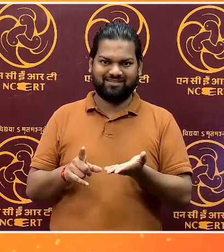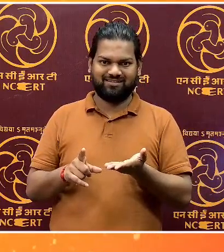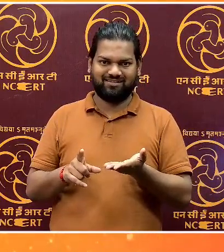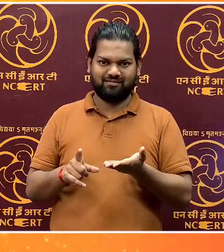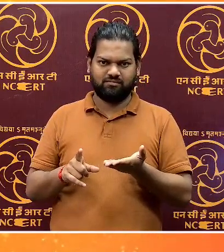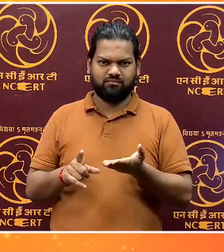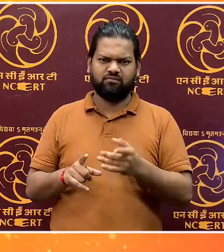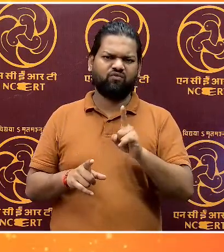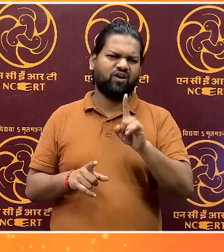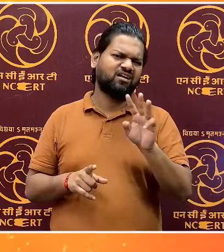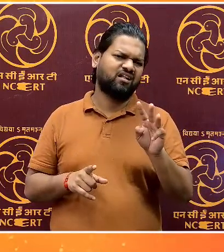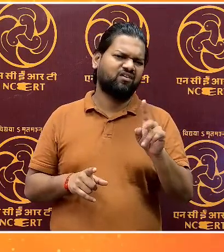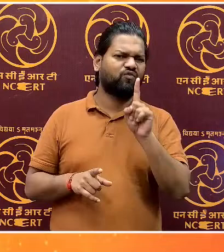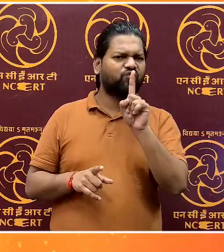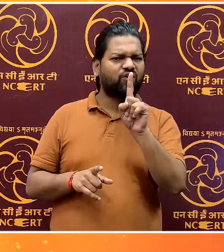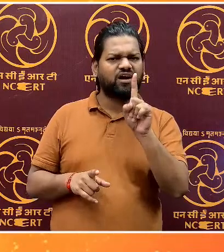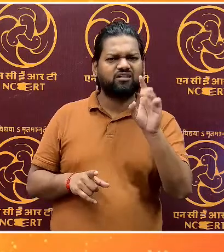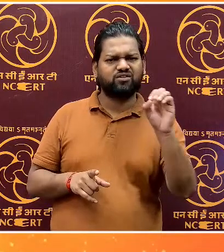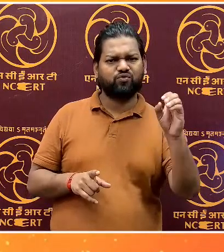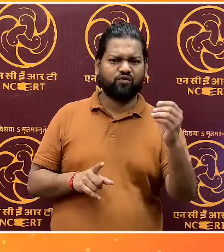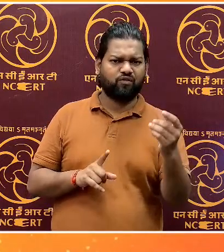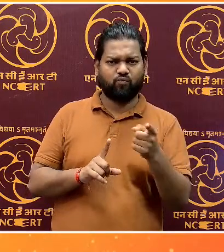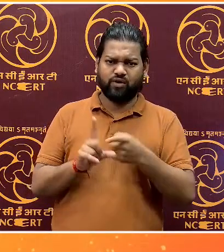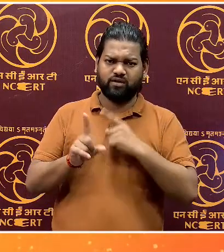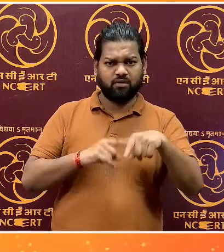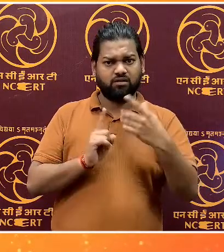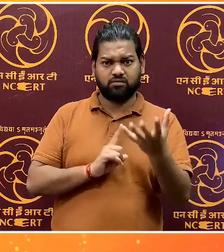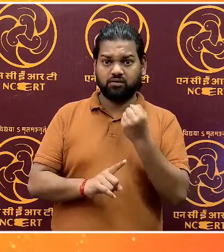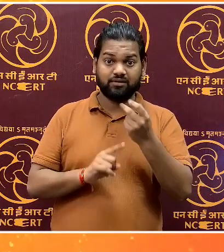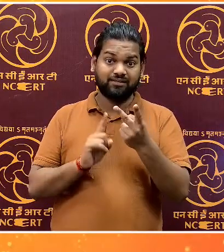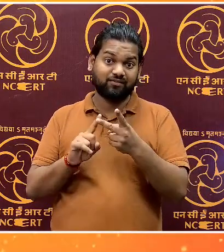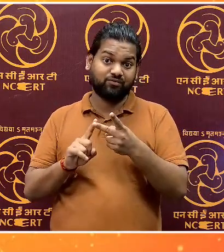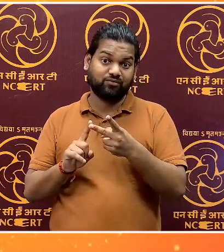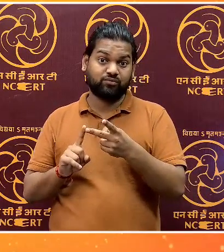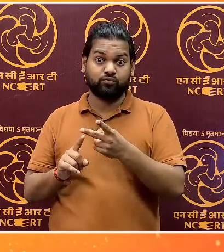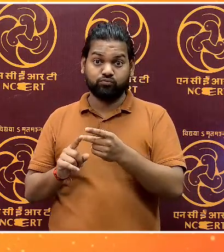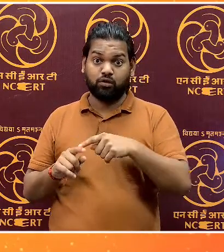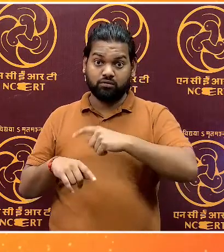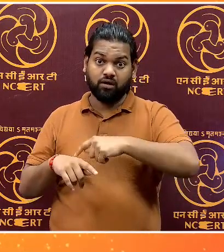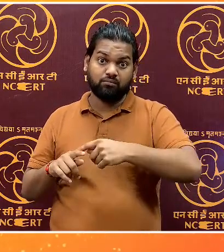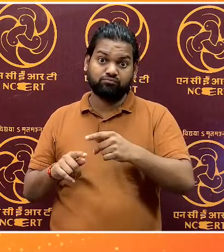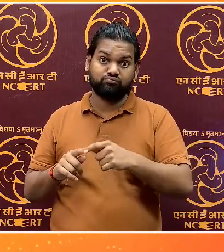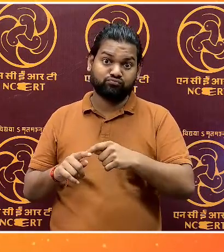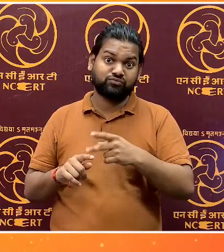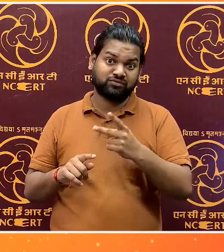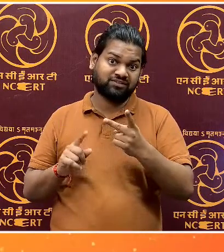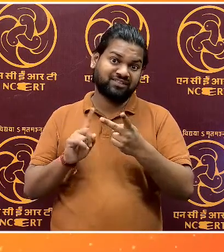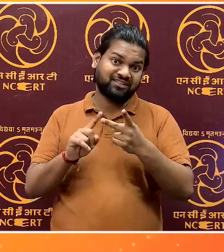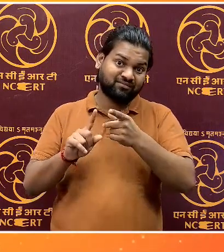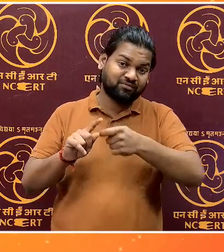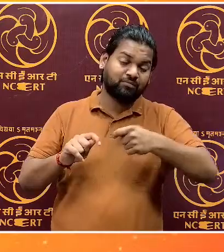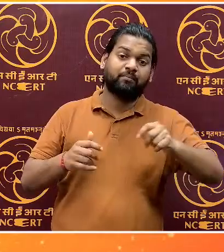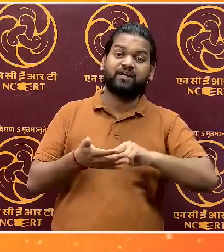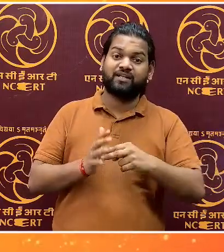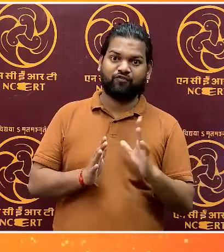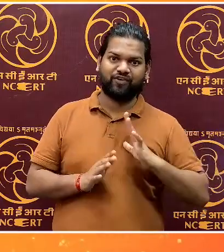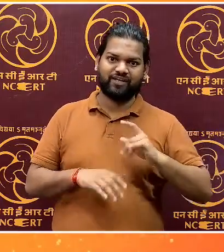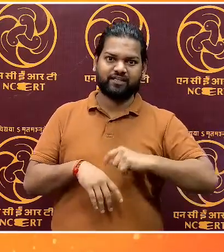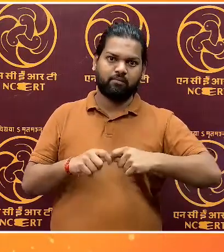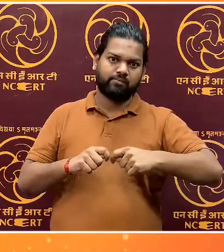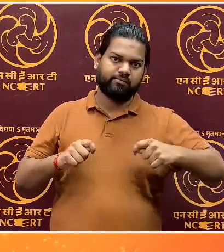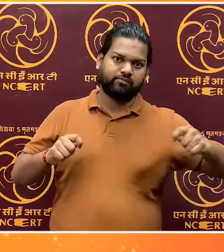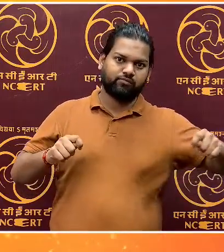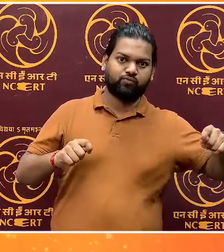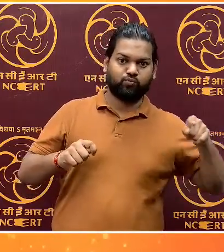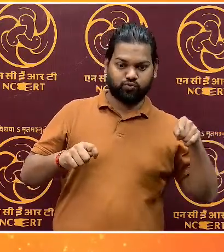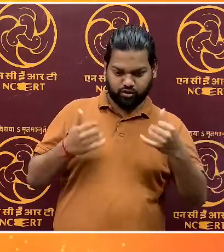this 1100 after 1 year. However, in the case 2, the waiting time is quite long. तो जितना लंबा waiting time होगा उतनी कम